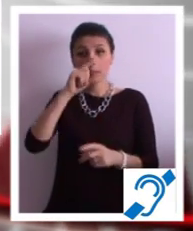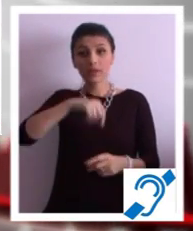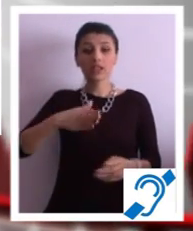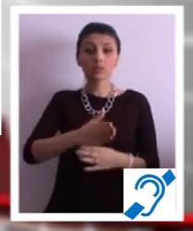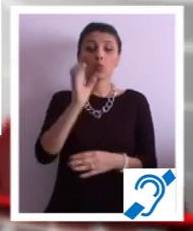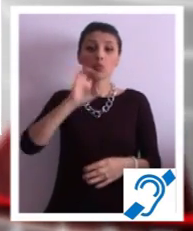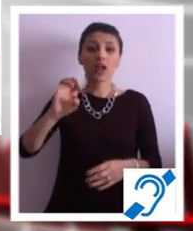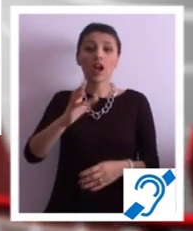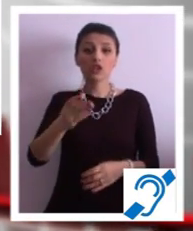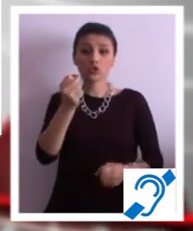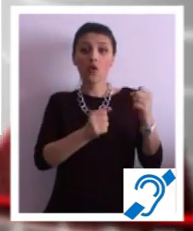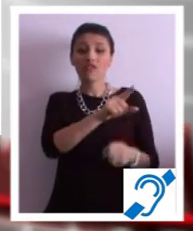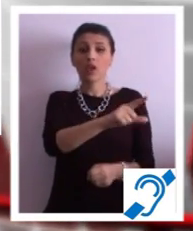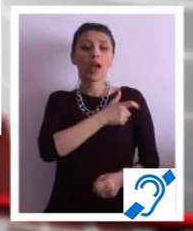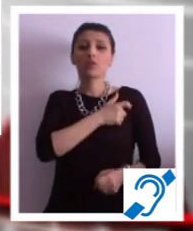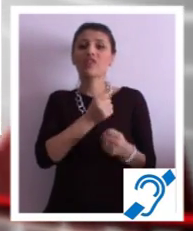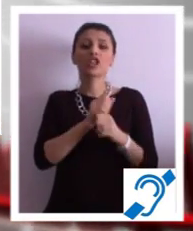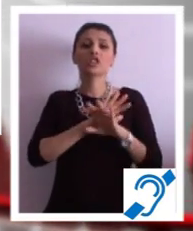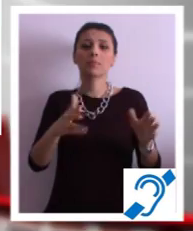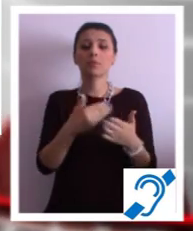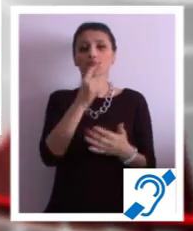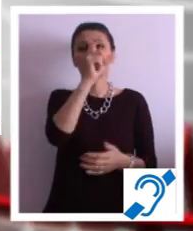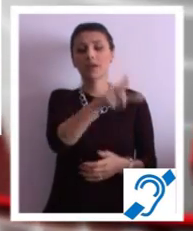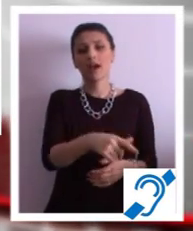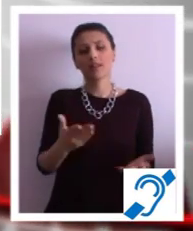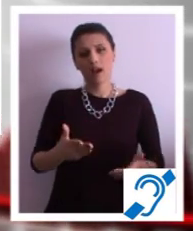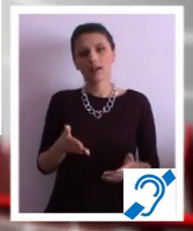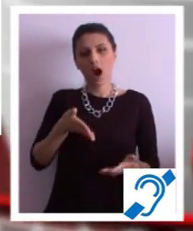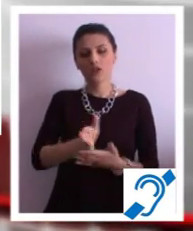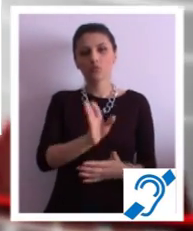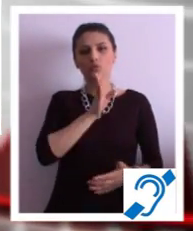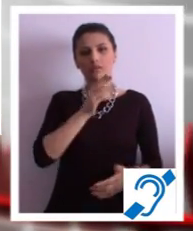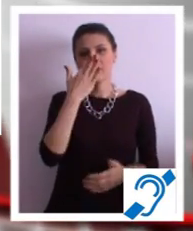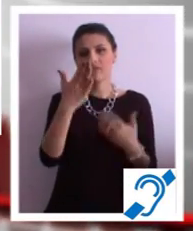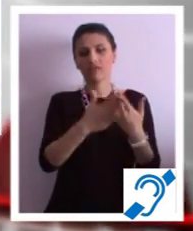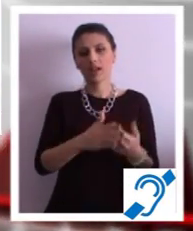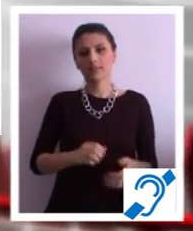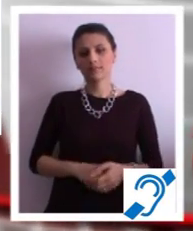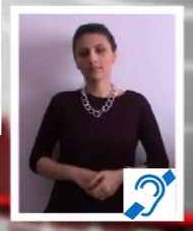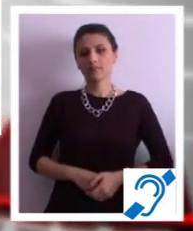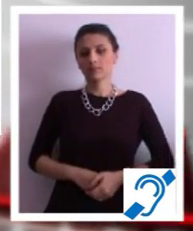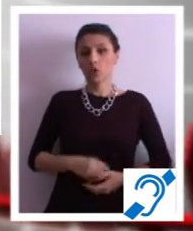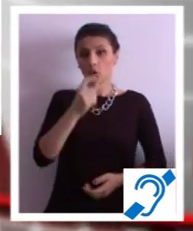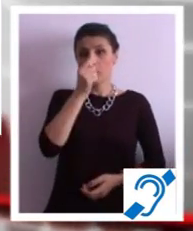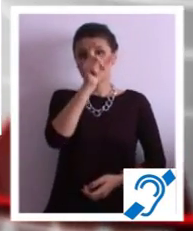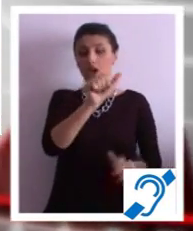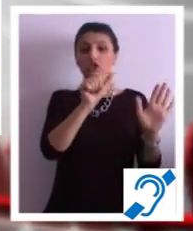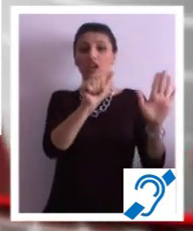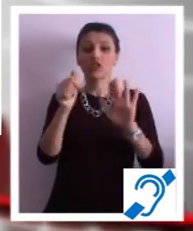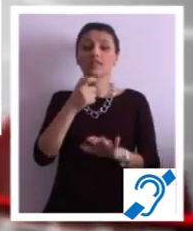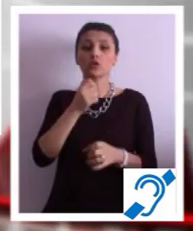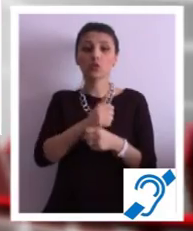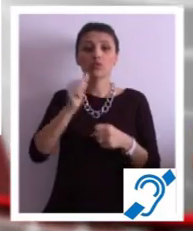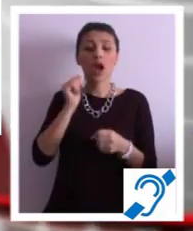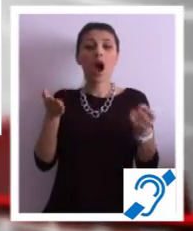Pitești și Curtea de Argeș și șoferul ei nu a mai putut face nimic pentru bărbatul, care i-a ieșit pur și simplu în față. Un bărbat de 66 de ani din